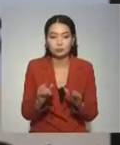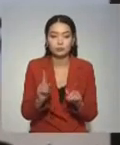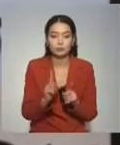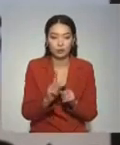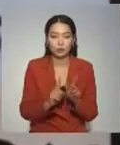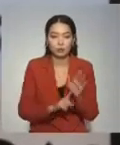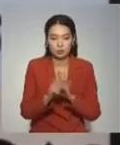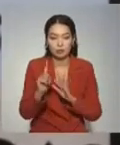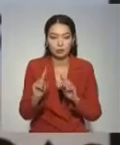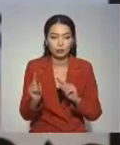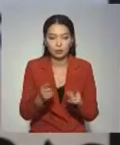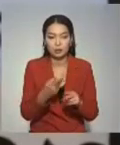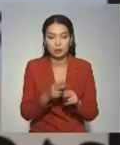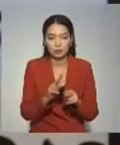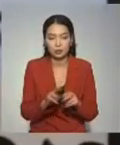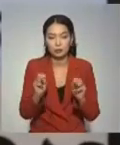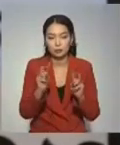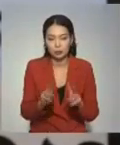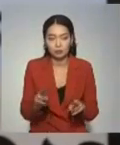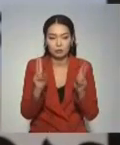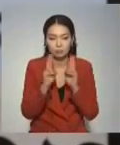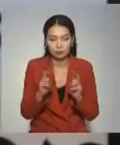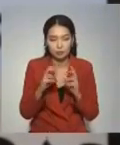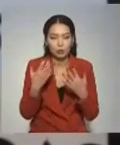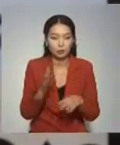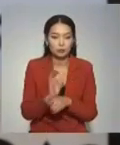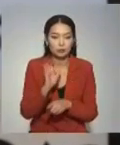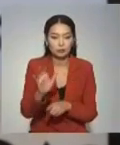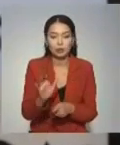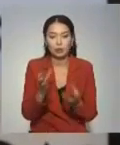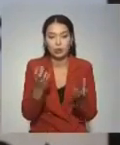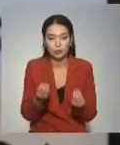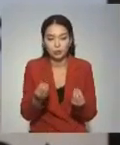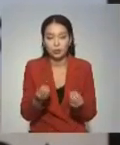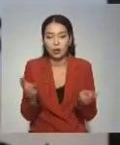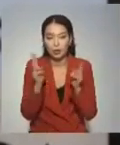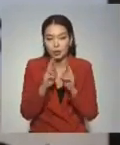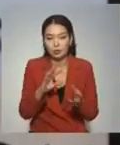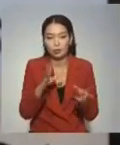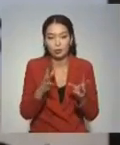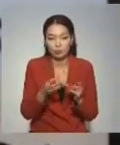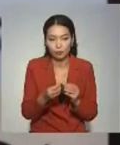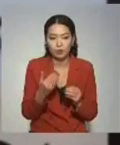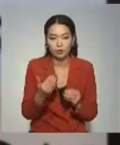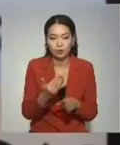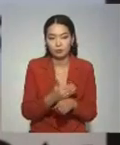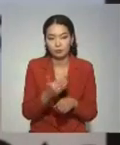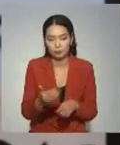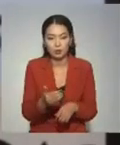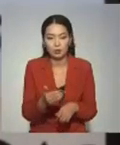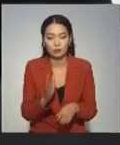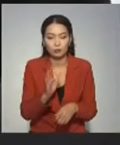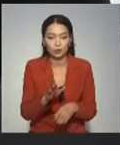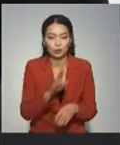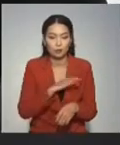жойылып, қосымша тергеп тексеруге жолданды. Тергеп тексеру нәтижесімен қылмыстық іс бойынша түпкілікті процестік шешім